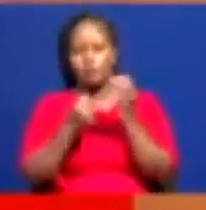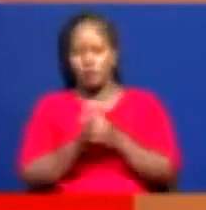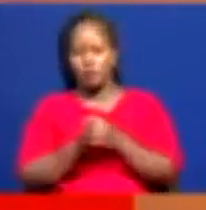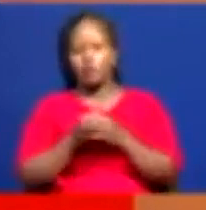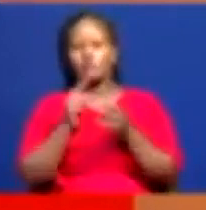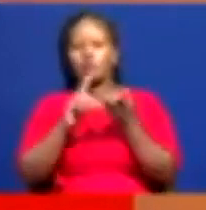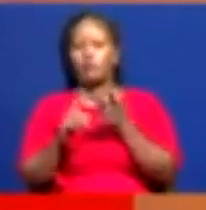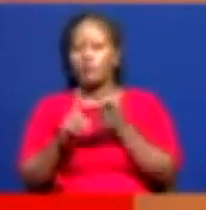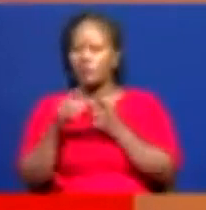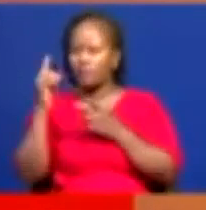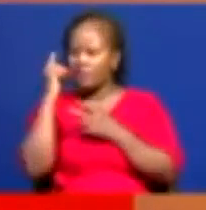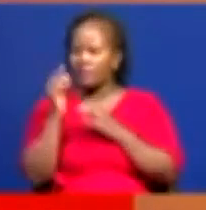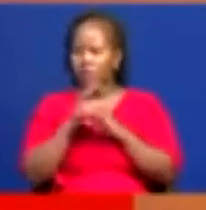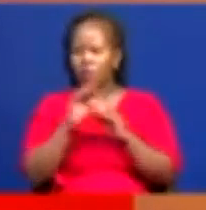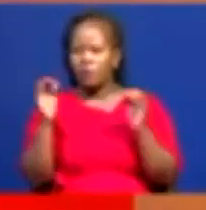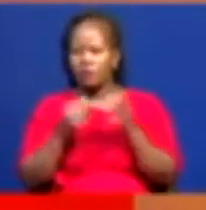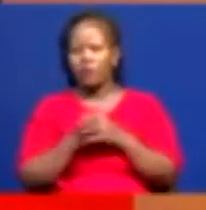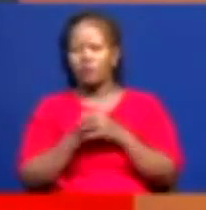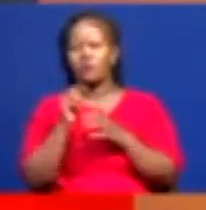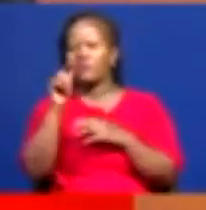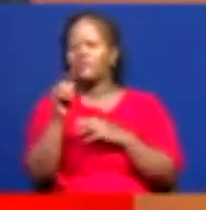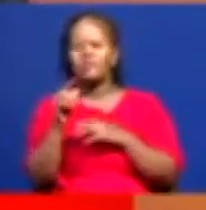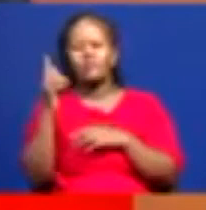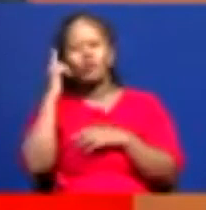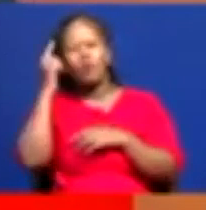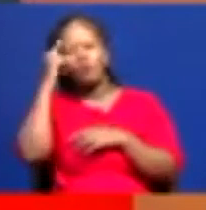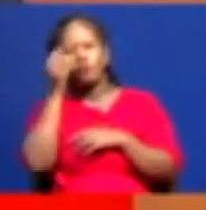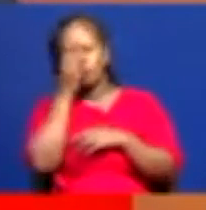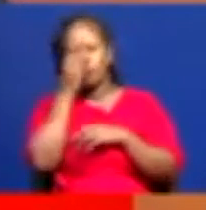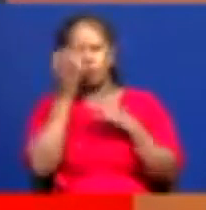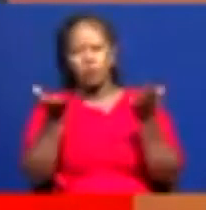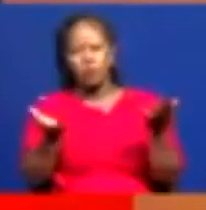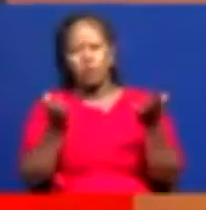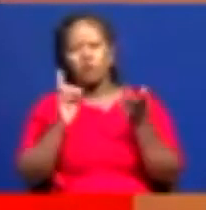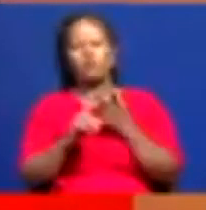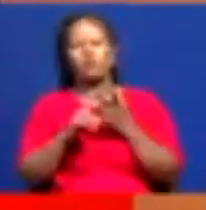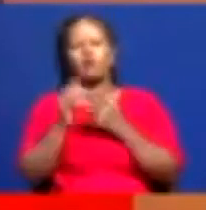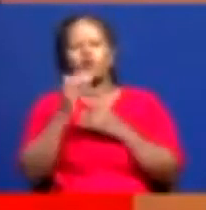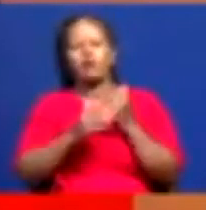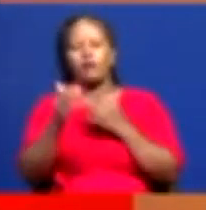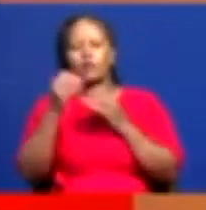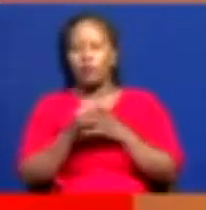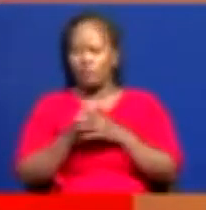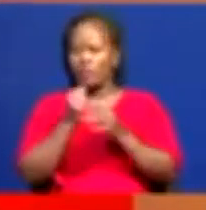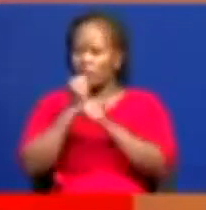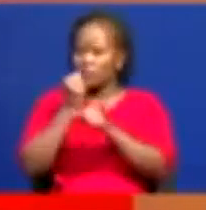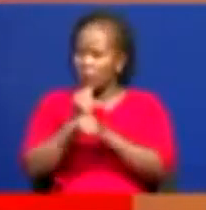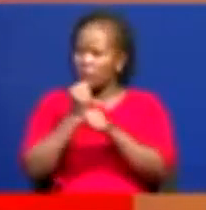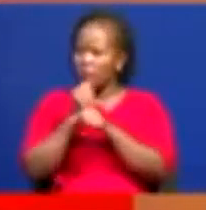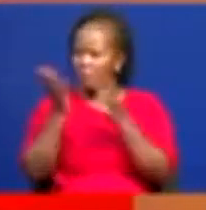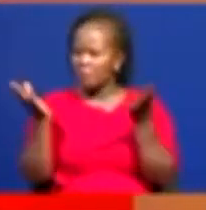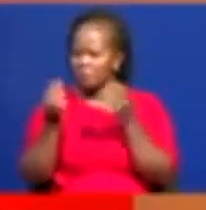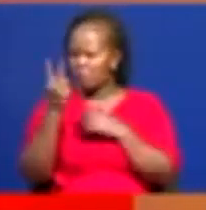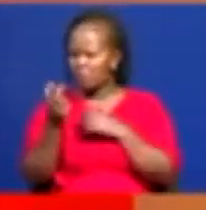sheria. Hii si sheria ambayo imeundwa na Rais Ruto ama imeundwa wakati wetu. Hii ni sheria imekuwa tangu 2001, 22